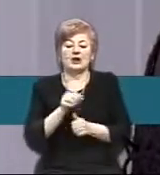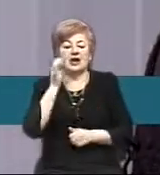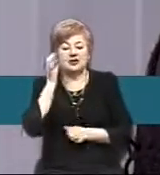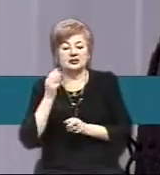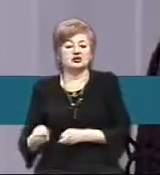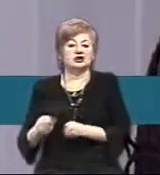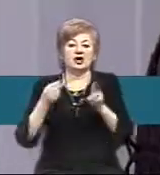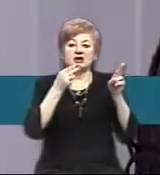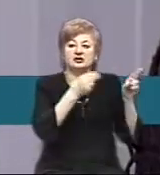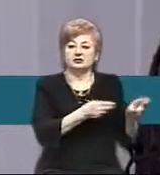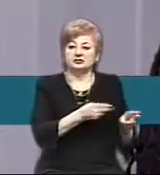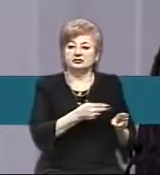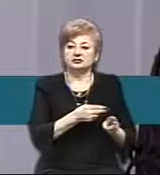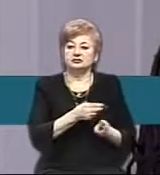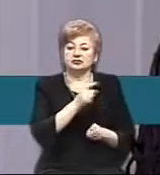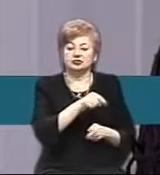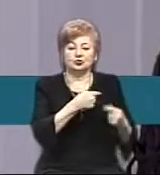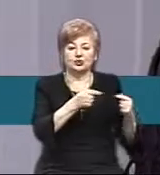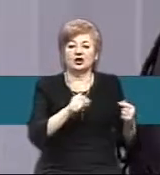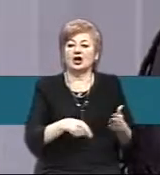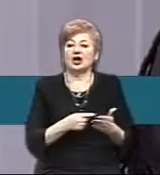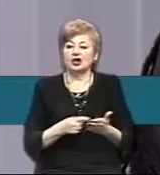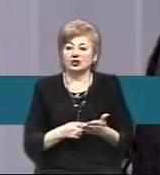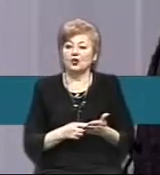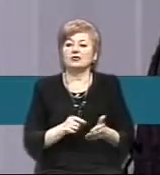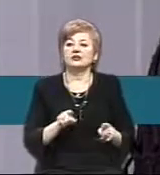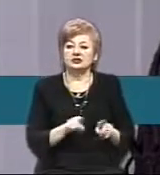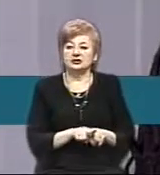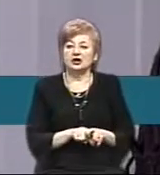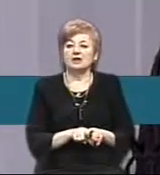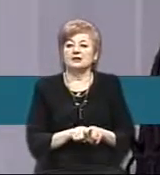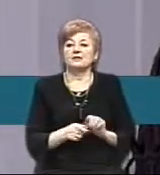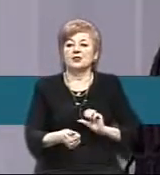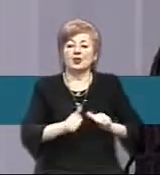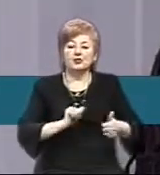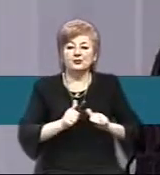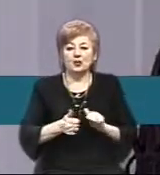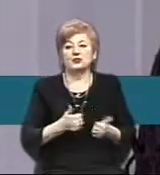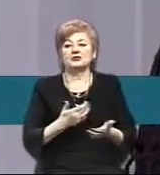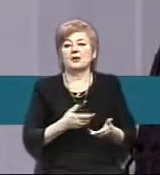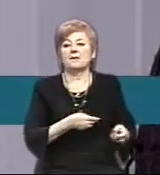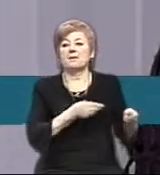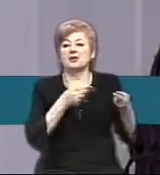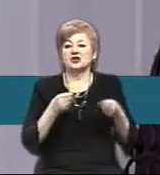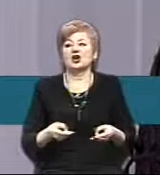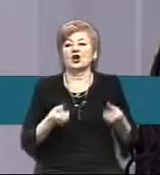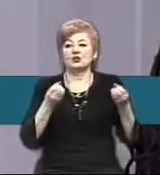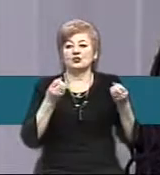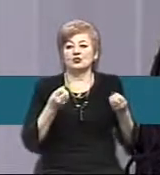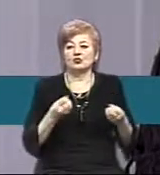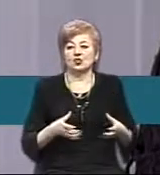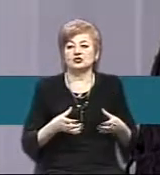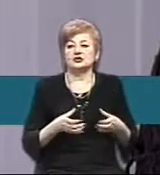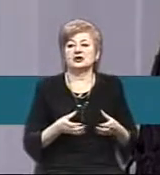до тих міст. Так, вони приїжджають з купою